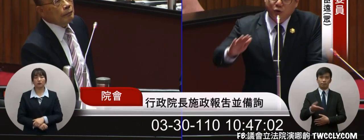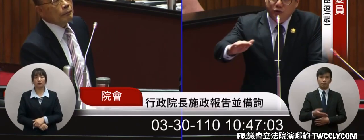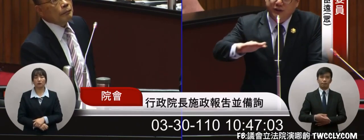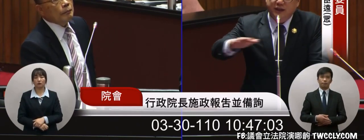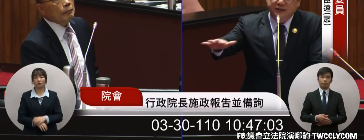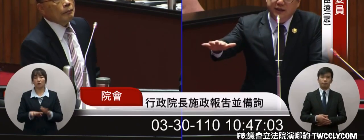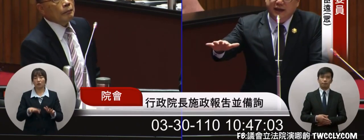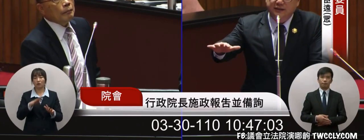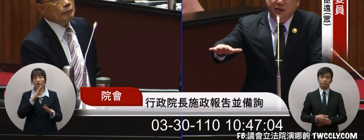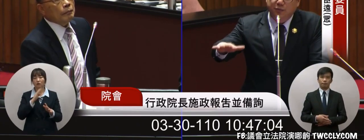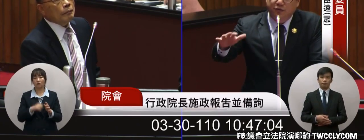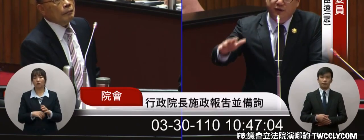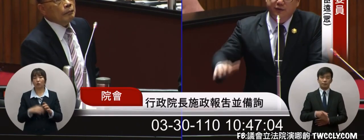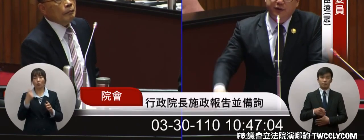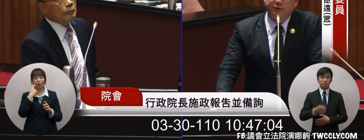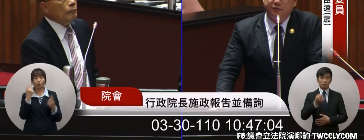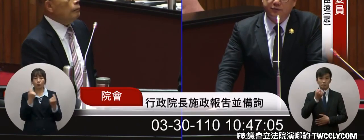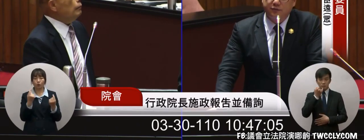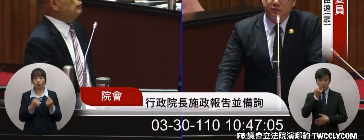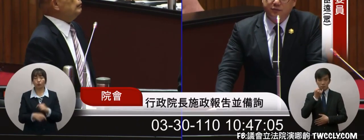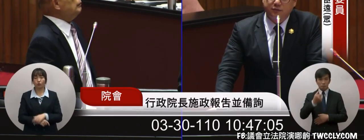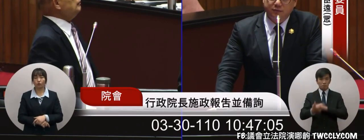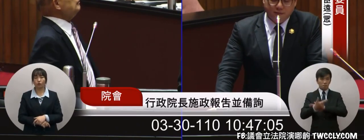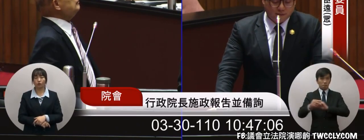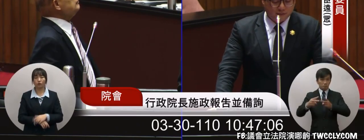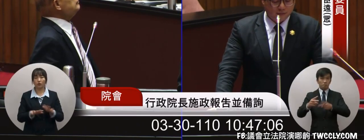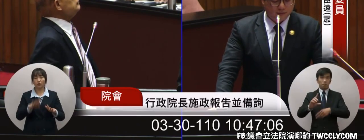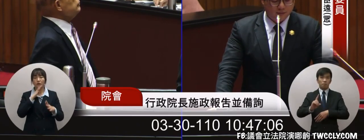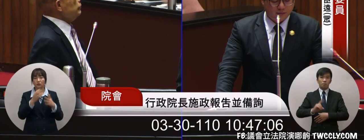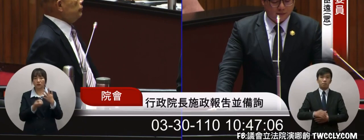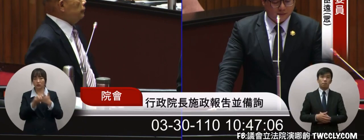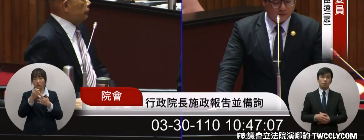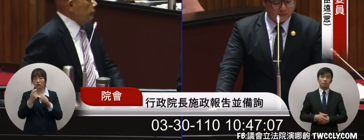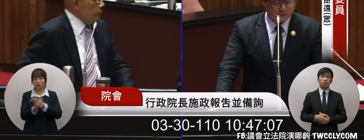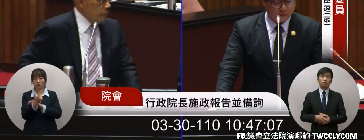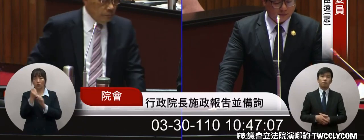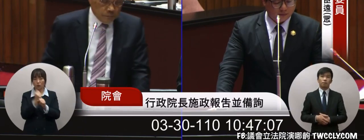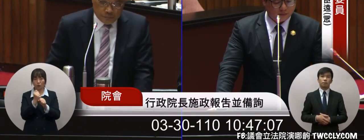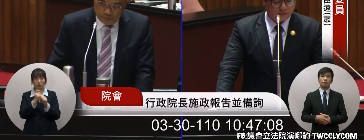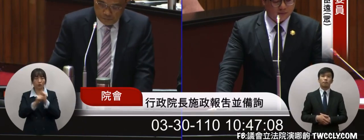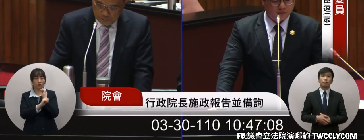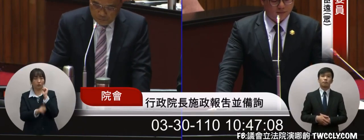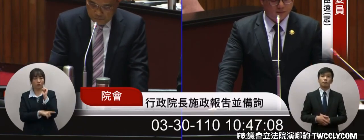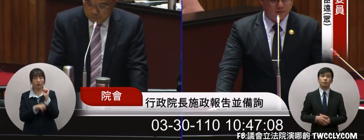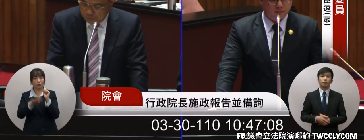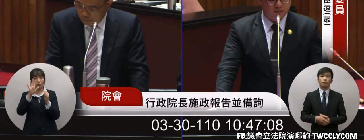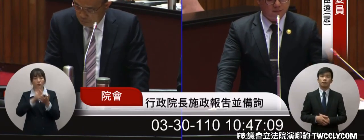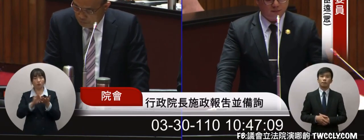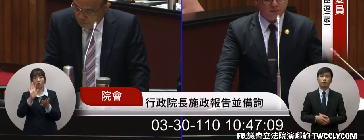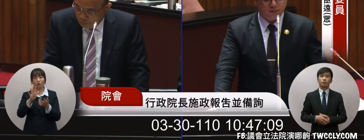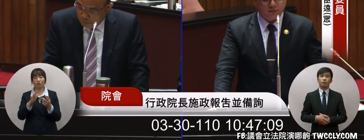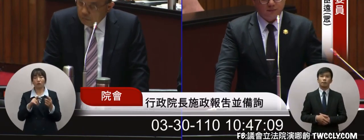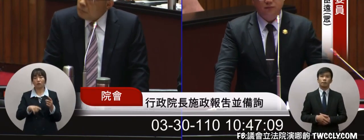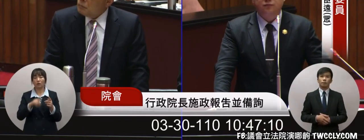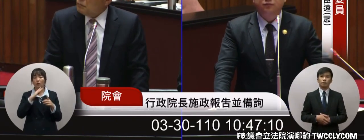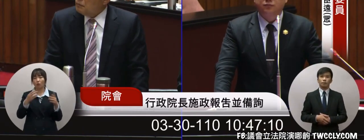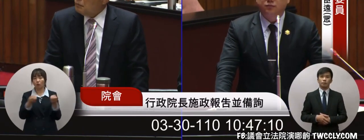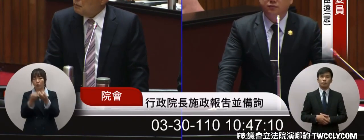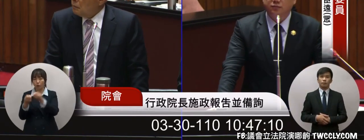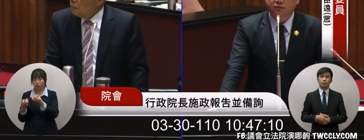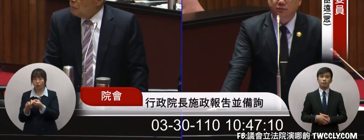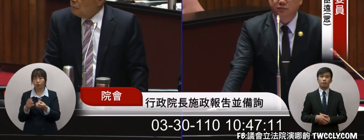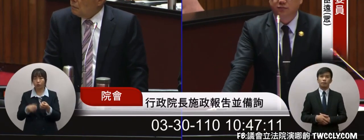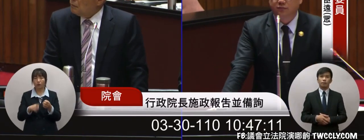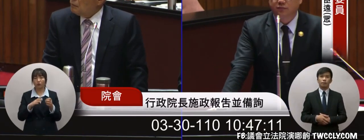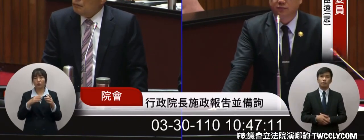有些馬上譬如說我們這個提高見景力跟執法也確實有效整個造勢力